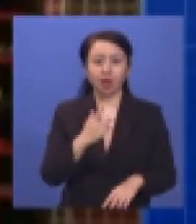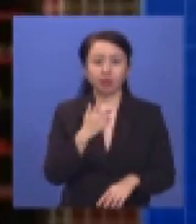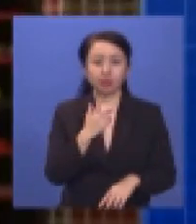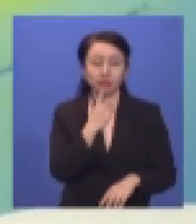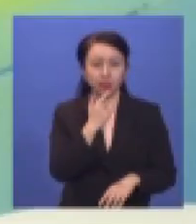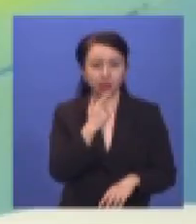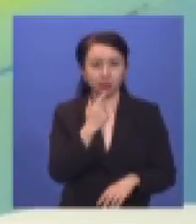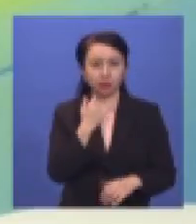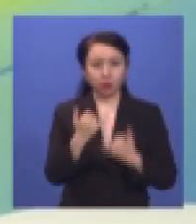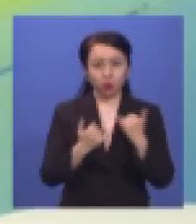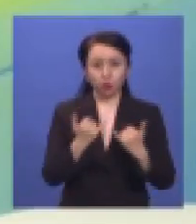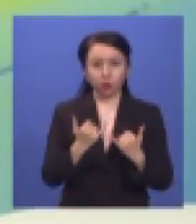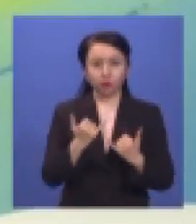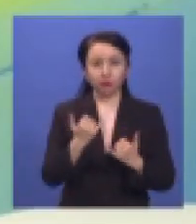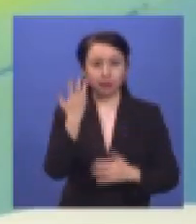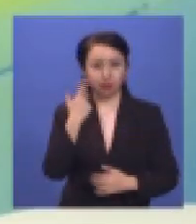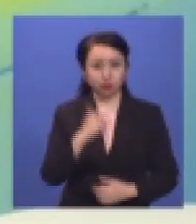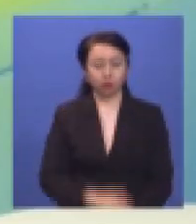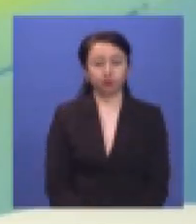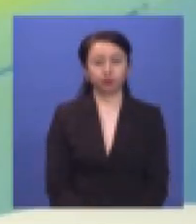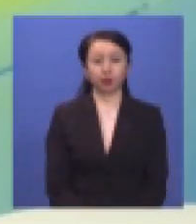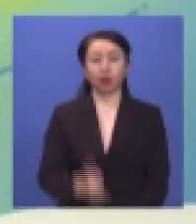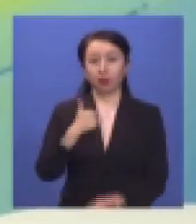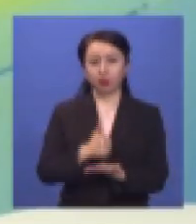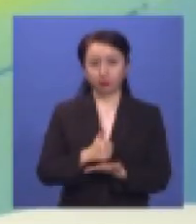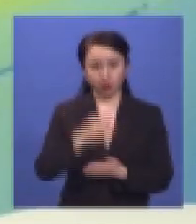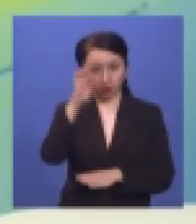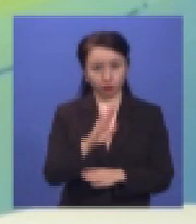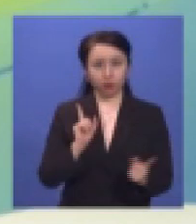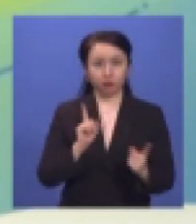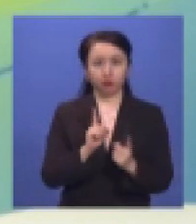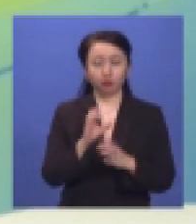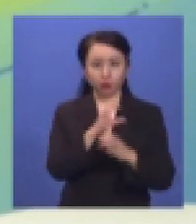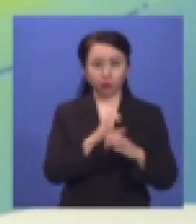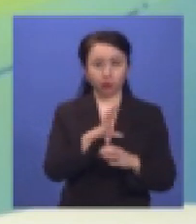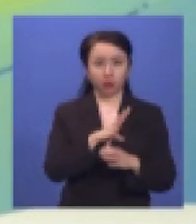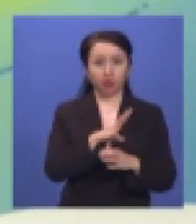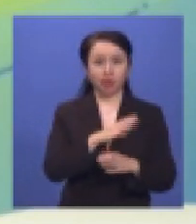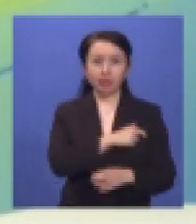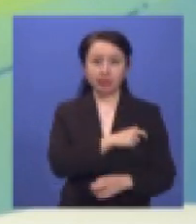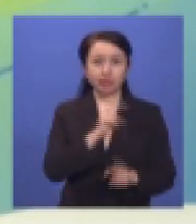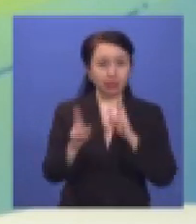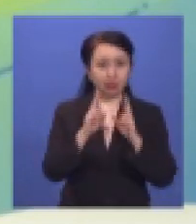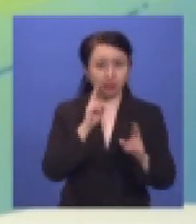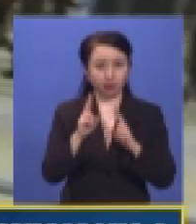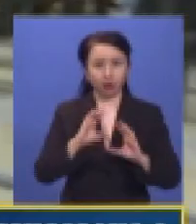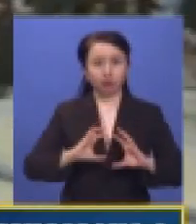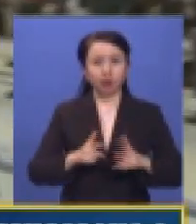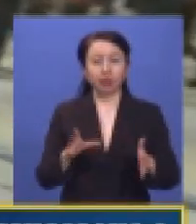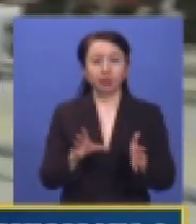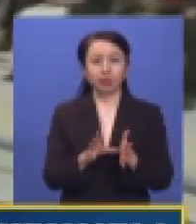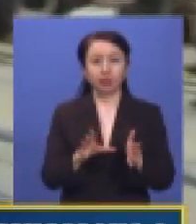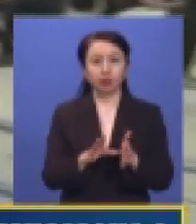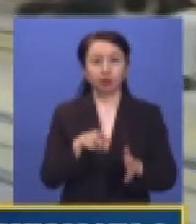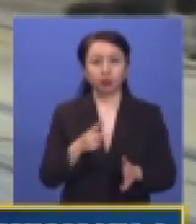статусом. Глава государства выступил с видеообращением на пленарном заседании «Мировая энергетическая трилемма 2021.